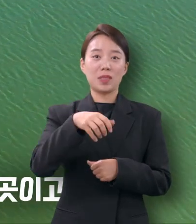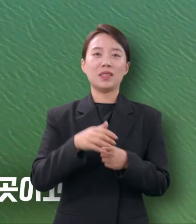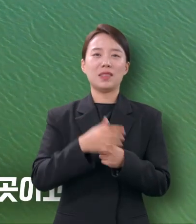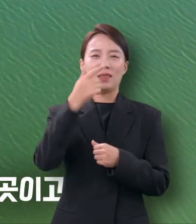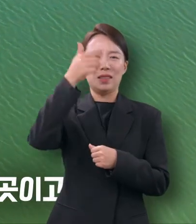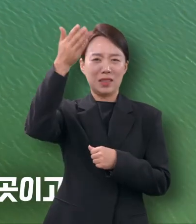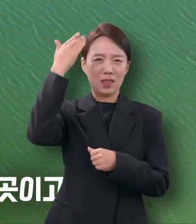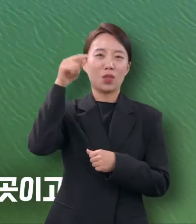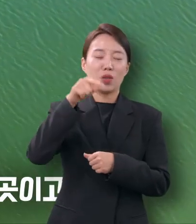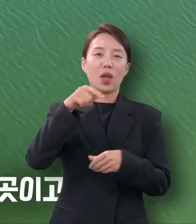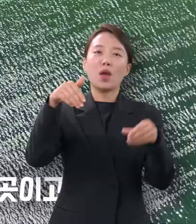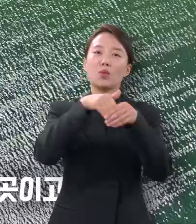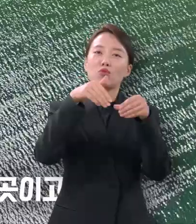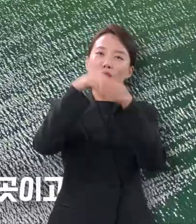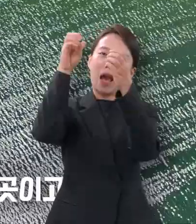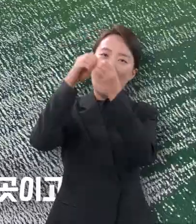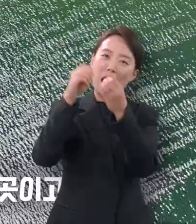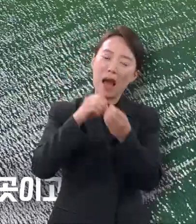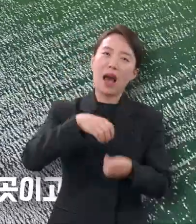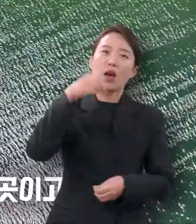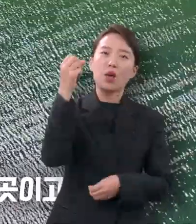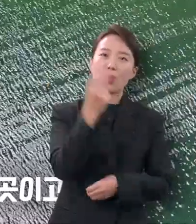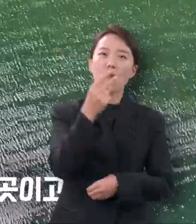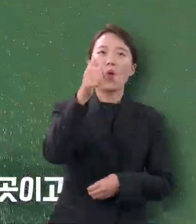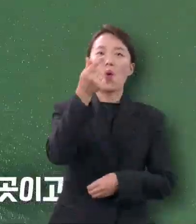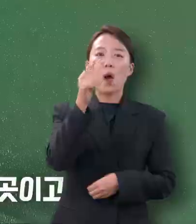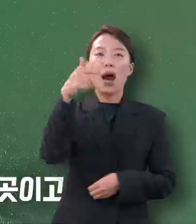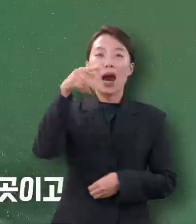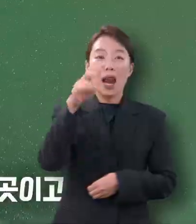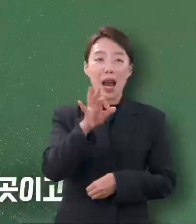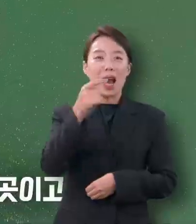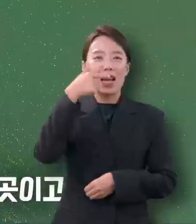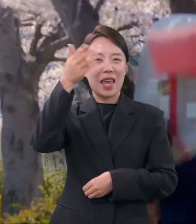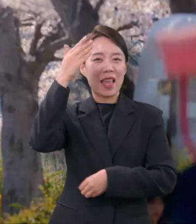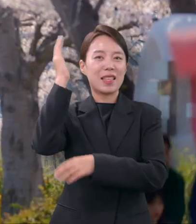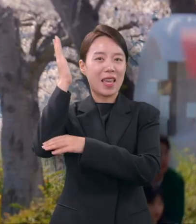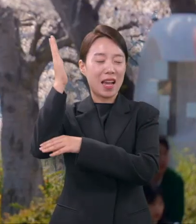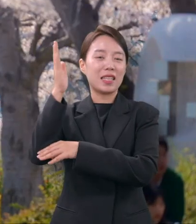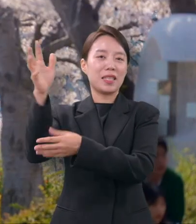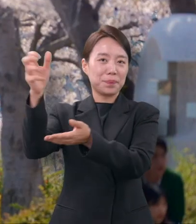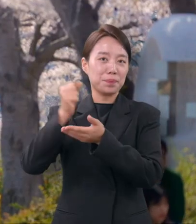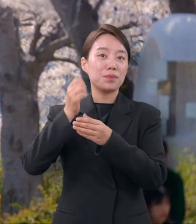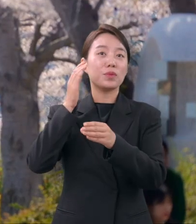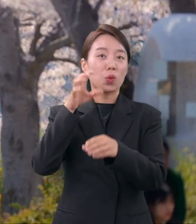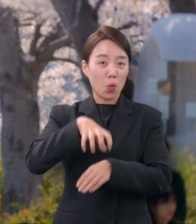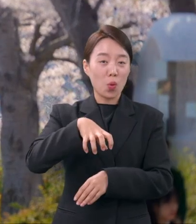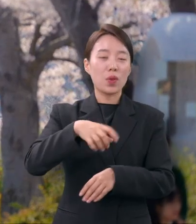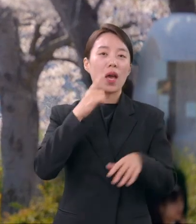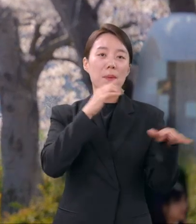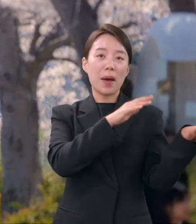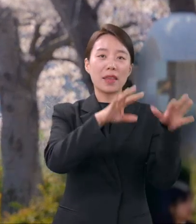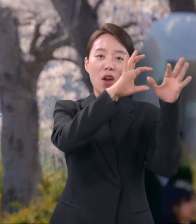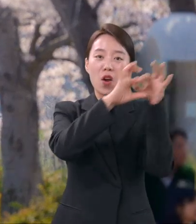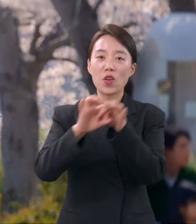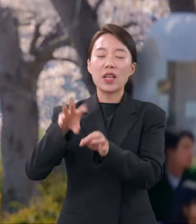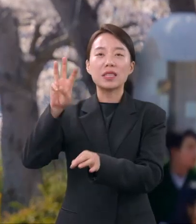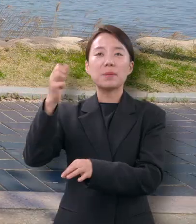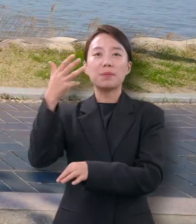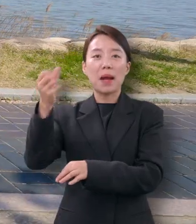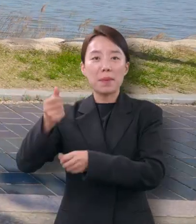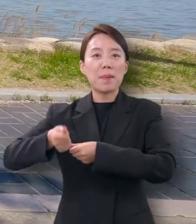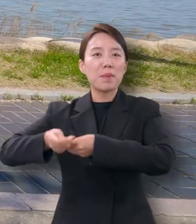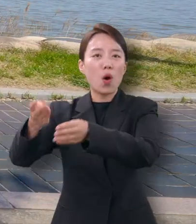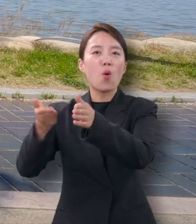경포호는 선사시대의 문화유적과 화랑의 설화가 전해지는 곳이고 바다와 이어지는 38만